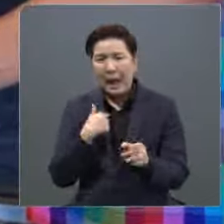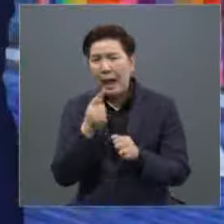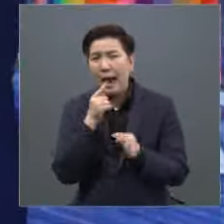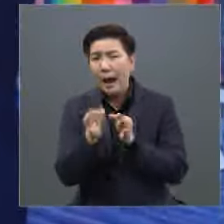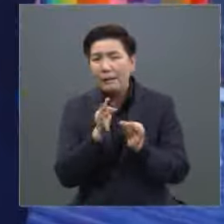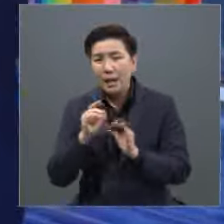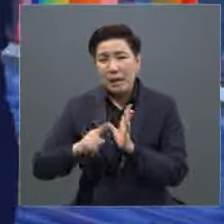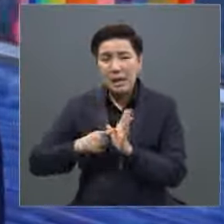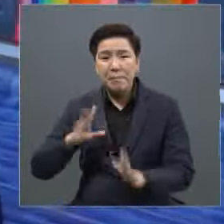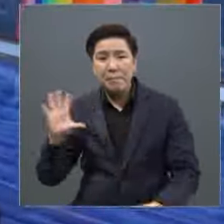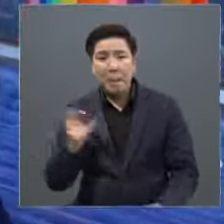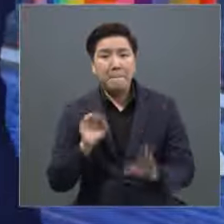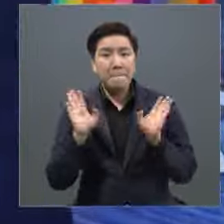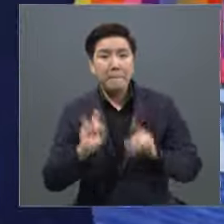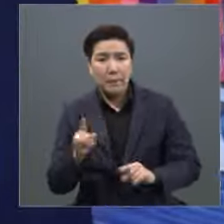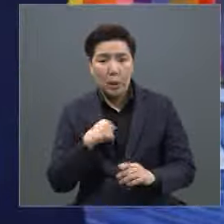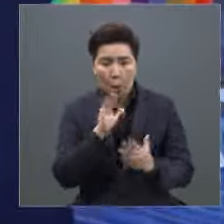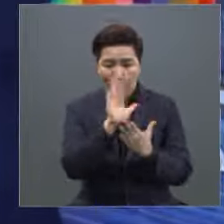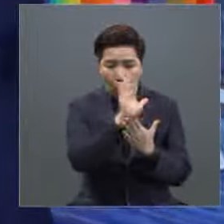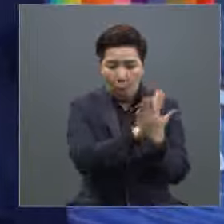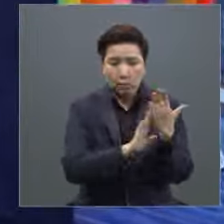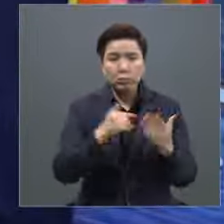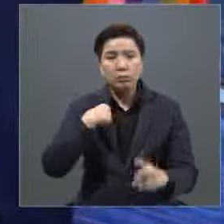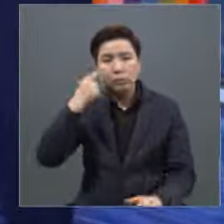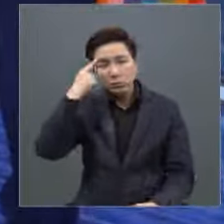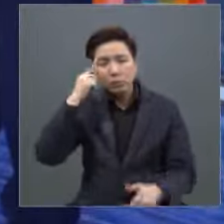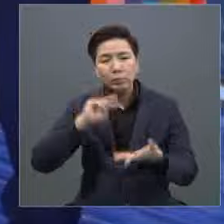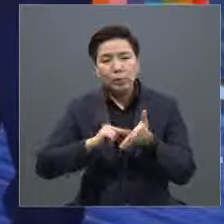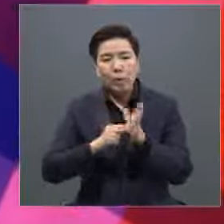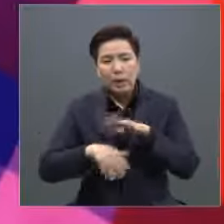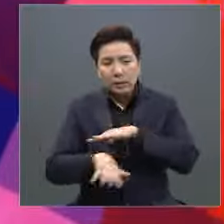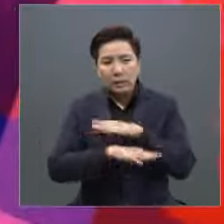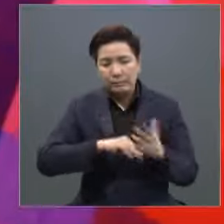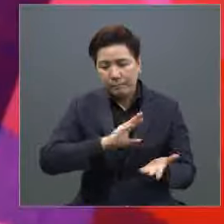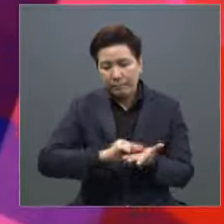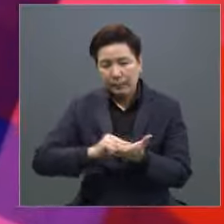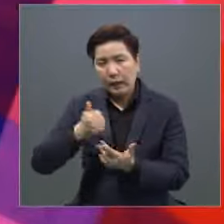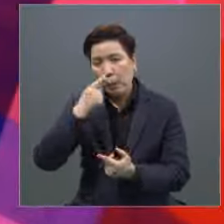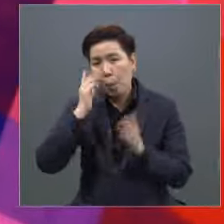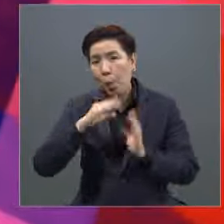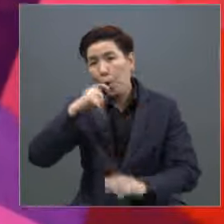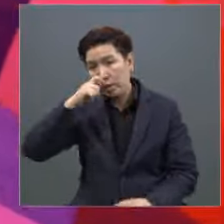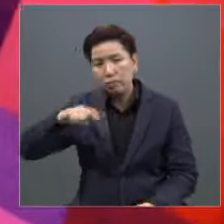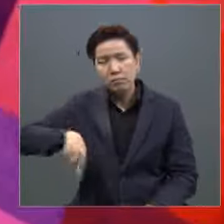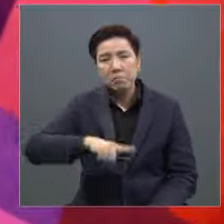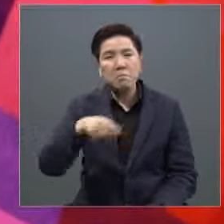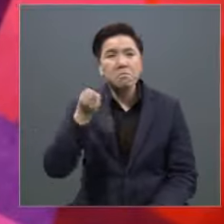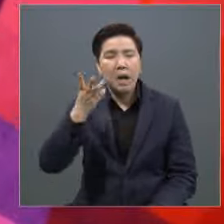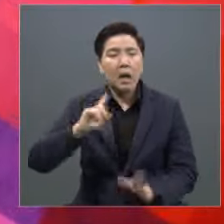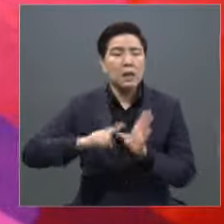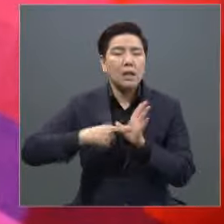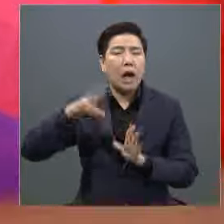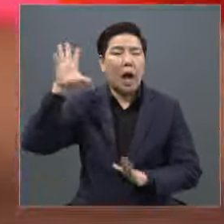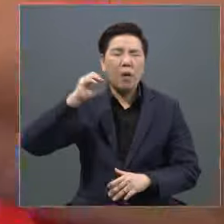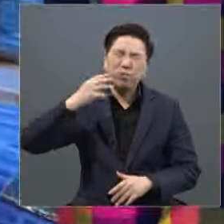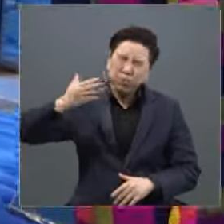กำเนิดของการทอผ้าลายแปลกตาแต่ก็พออนุมานจากหลักฐานที่มีได้ว่าคนไทยใช้ผ้าขาวม้ามาตั้งแต่สมัยโยน